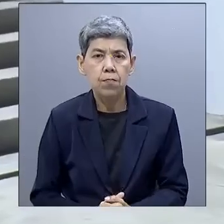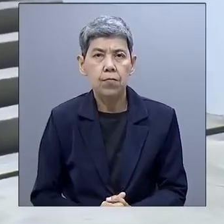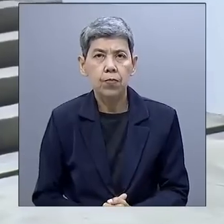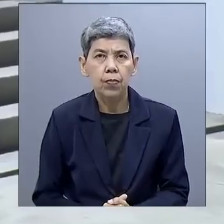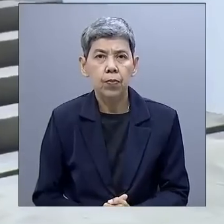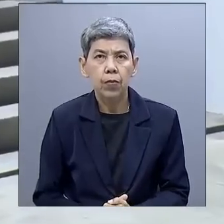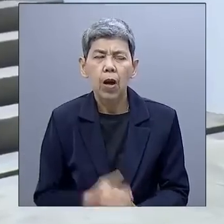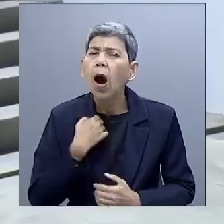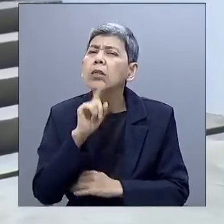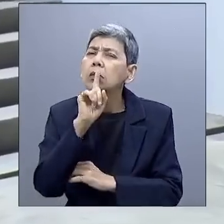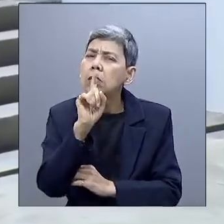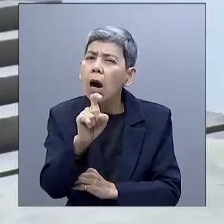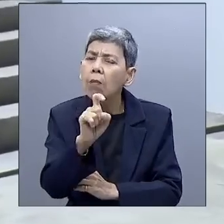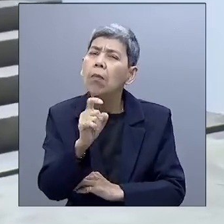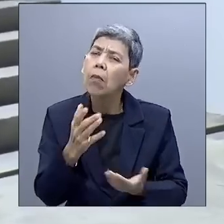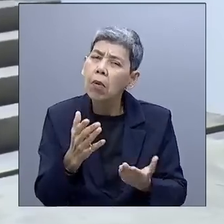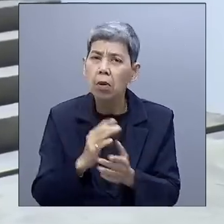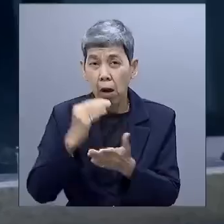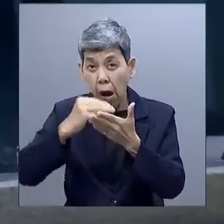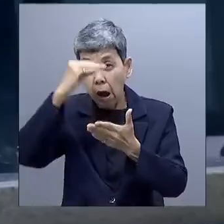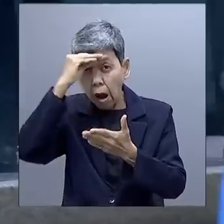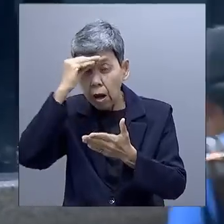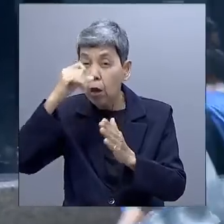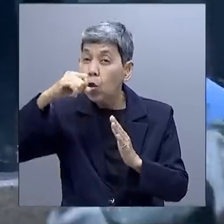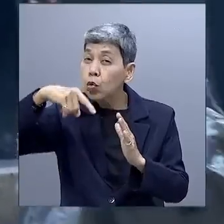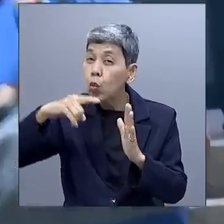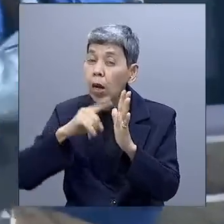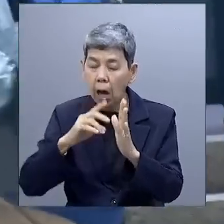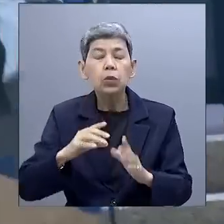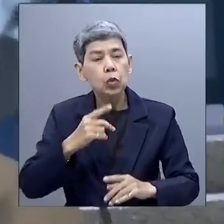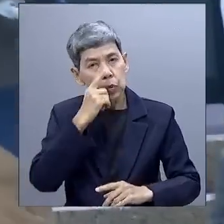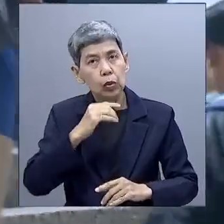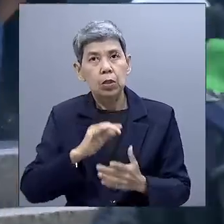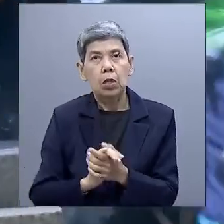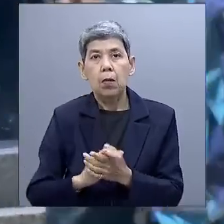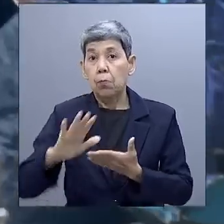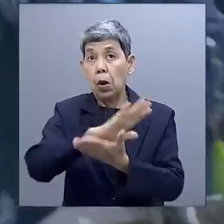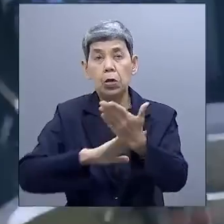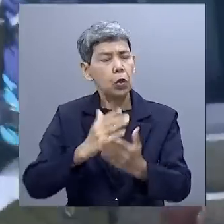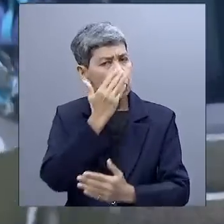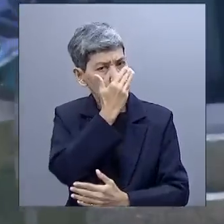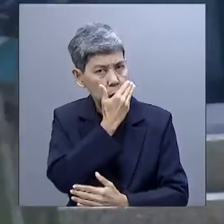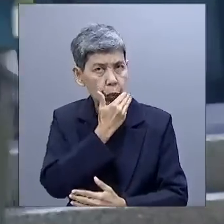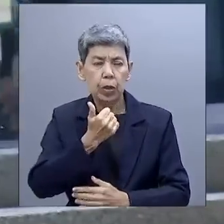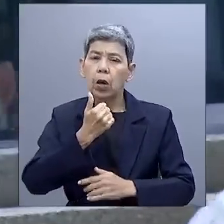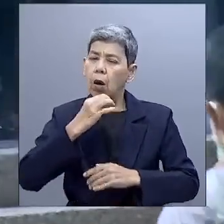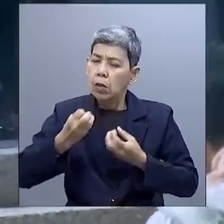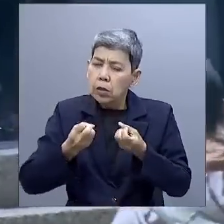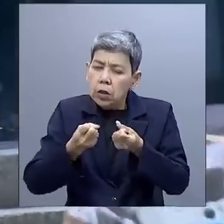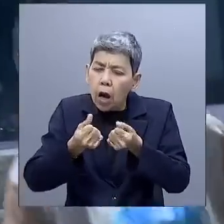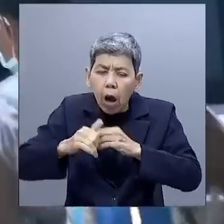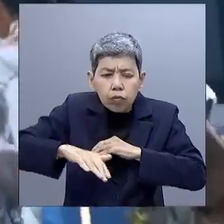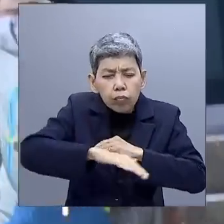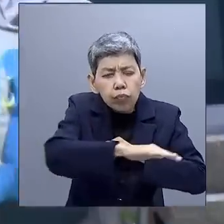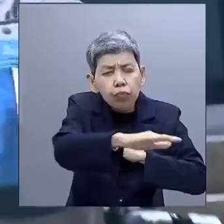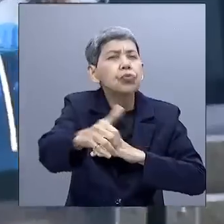พอถามถึงประสบการณ์ที่ไปเรียนซูดานนักศึกษาไทยยอมรับนะคะว่าเป็นประเทศที่สวยงามมีทะเลทรายคือมันอาจจะไม่